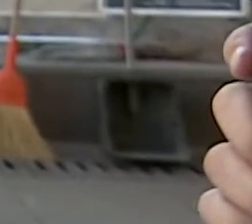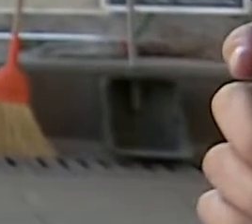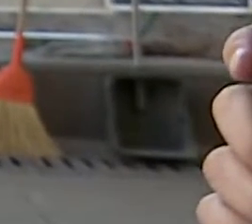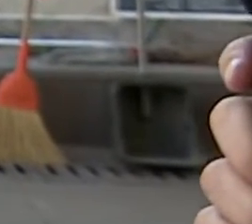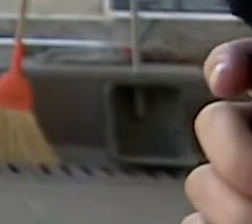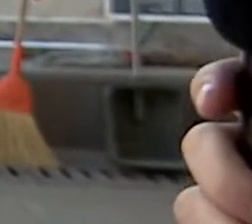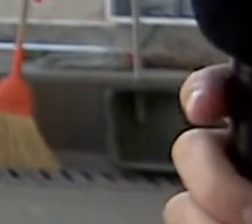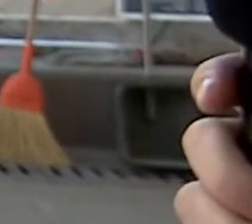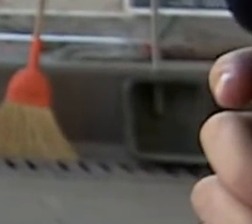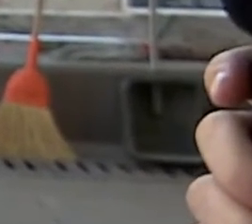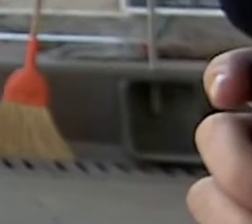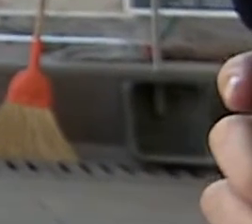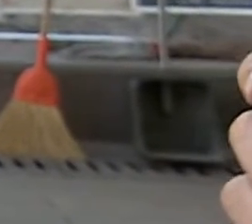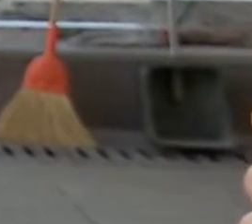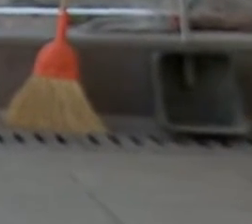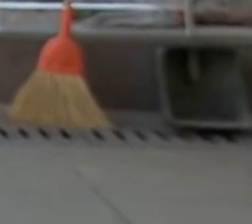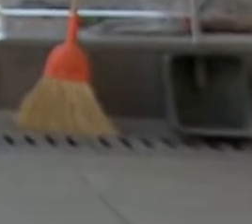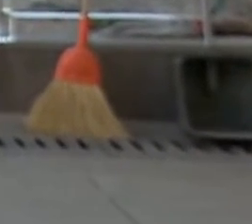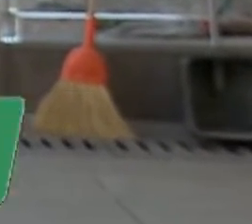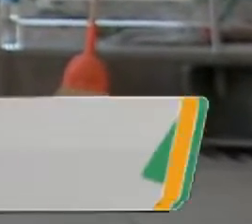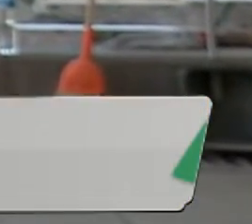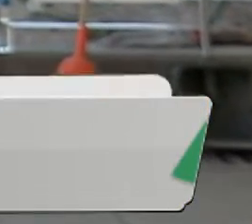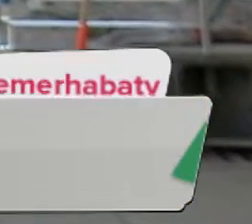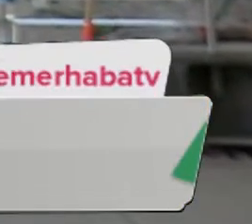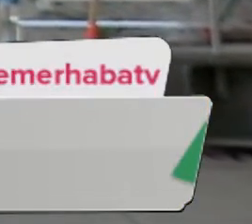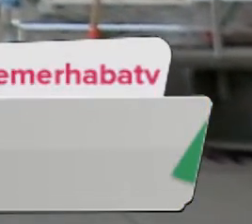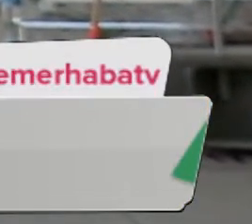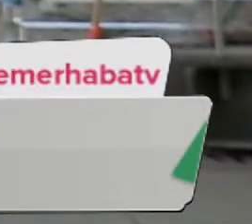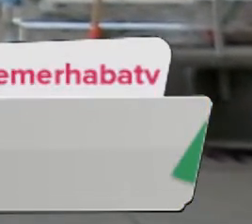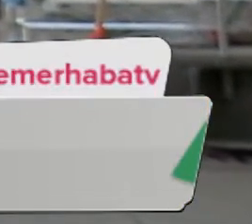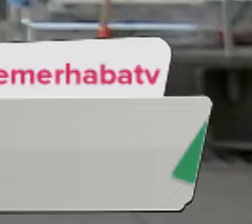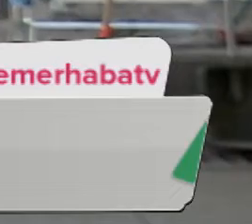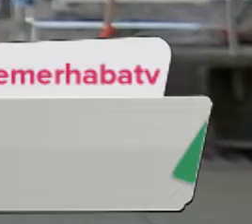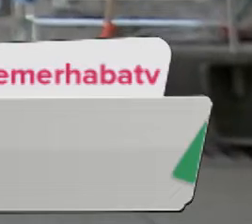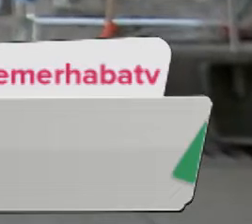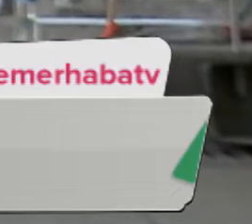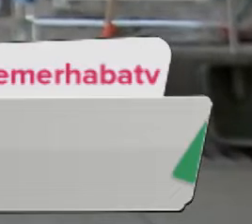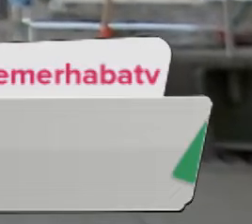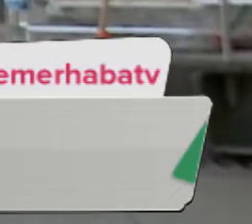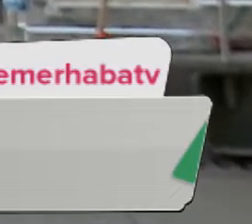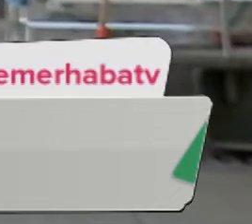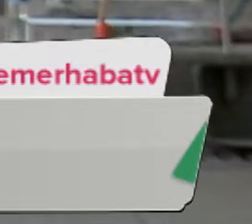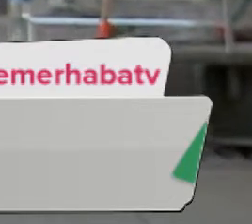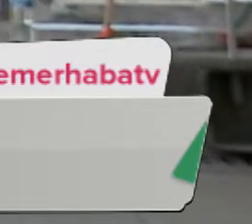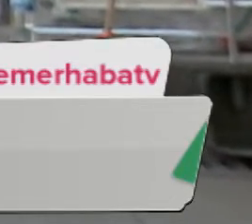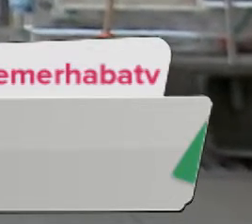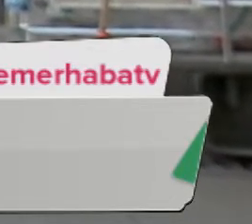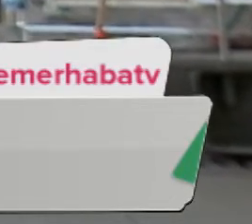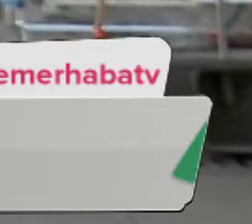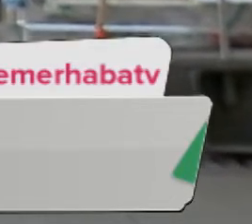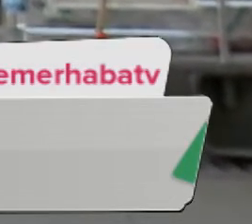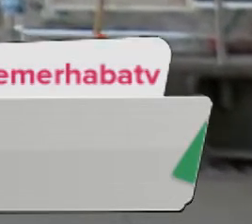okul döneminde ne gibi problemler yaşadığını gözlemlediniz Akraba akranlarından olsun yaşlılarından olsun herhangi bir sosyal